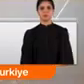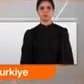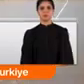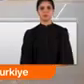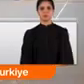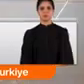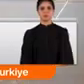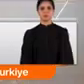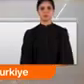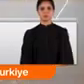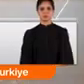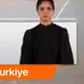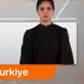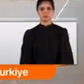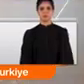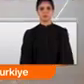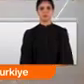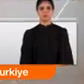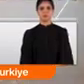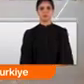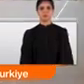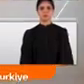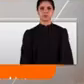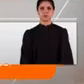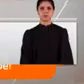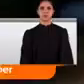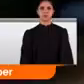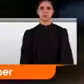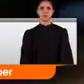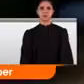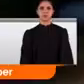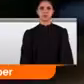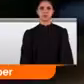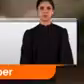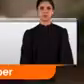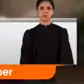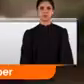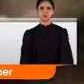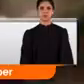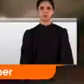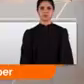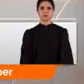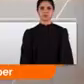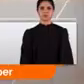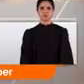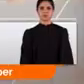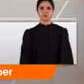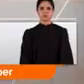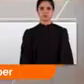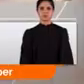Sayın Cumhurbaşkanımız ortak yayında ifade ettiler. Bu yeni mevduat türünden faydalananlar dedi. 23.8 dedi. 23.8. Şimdi ne